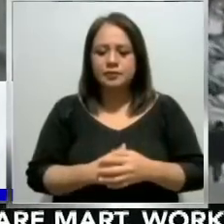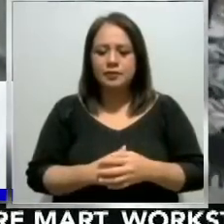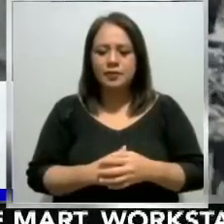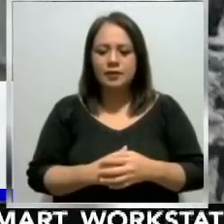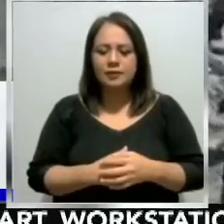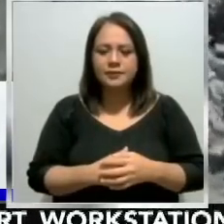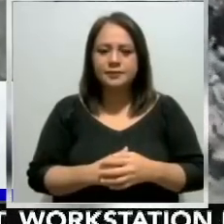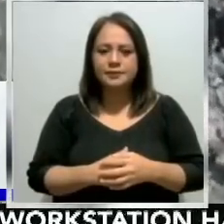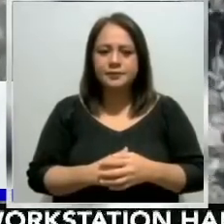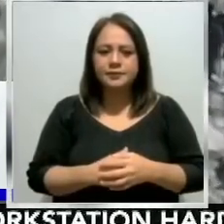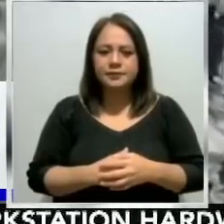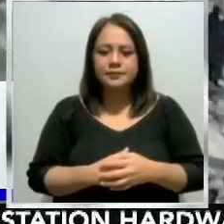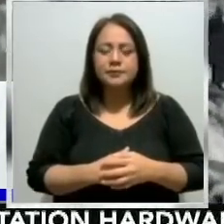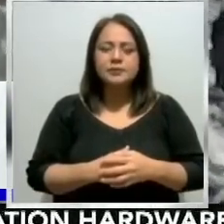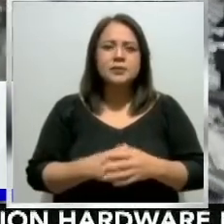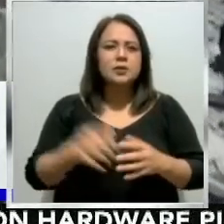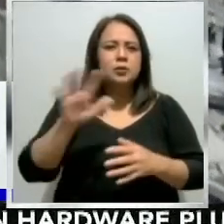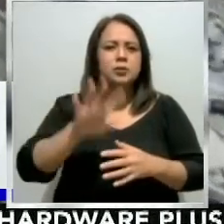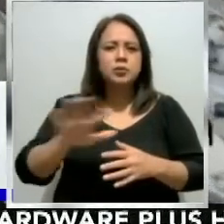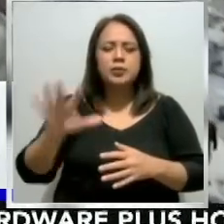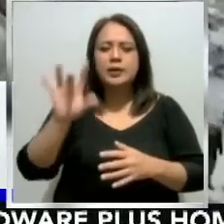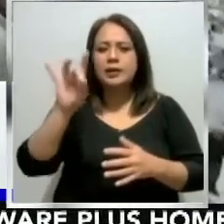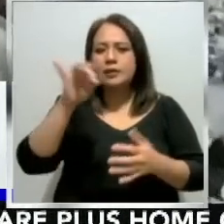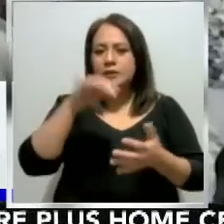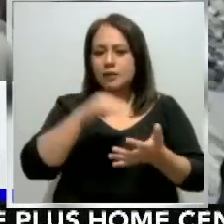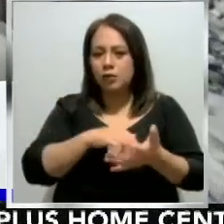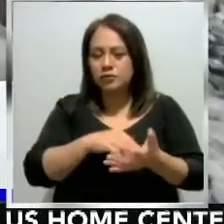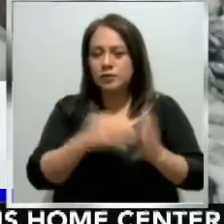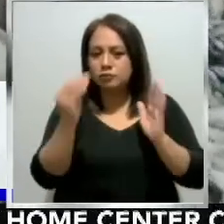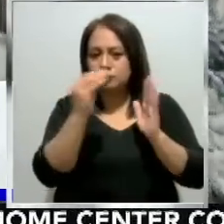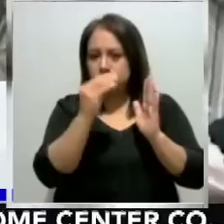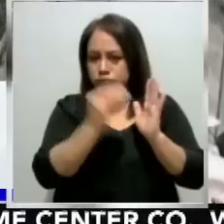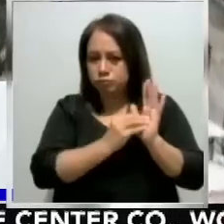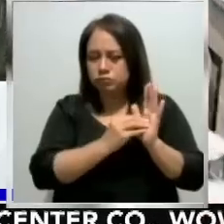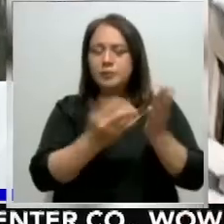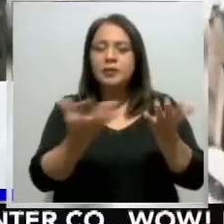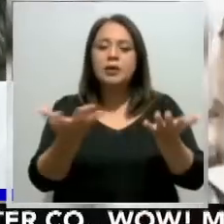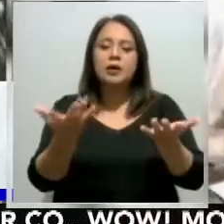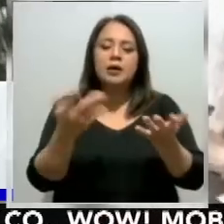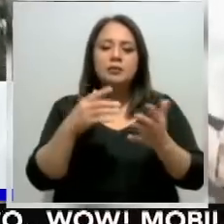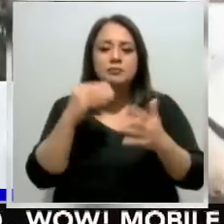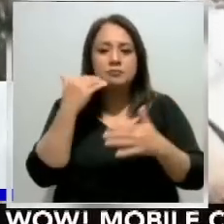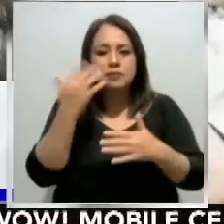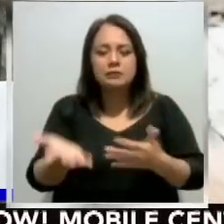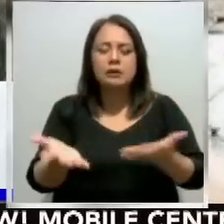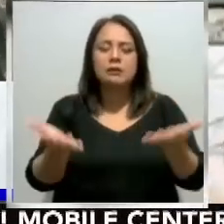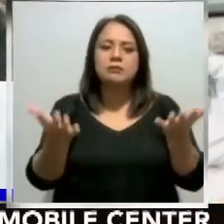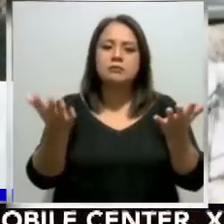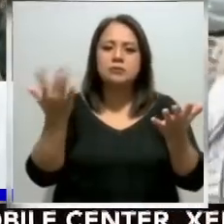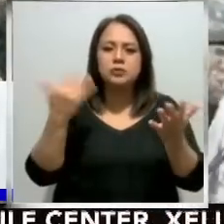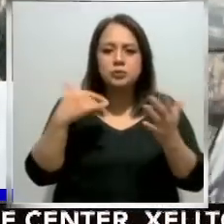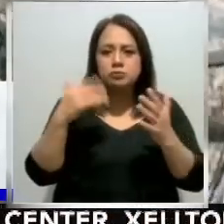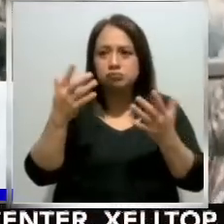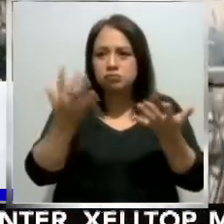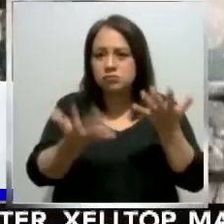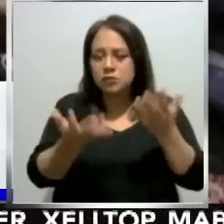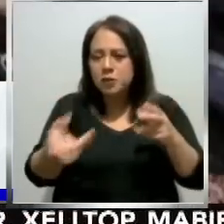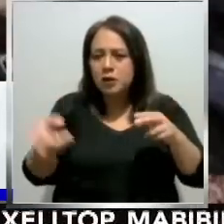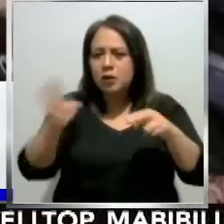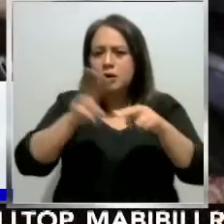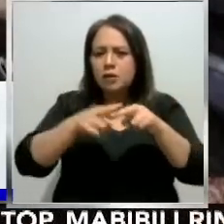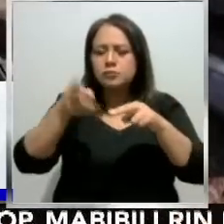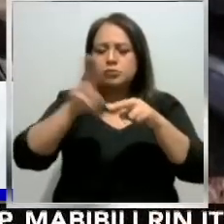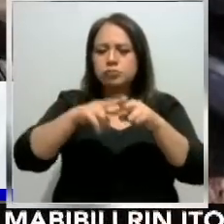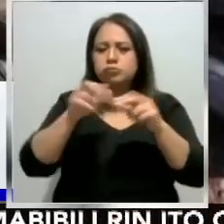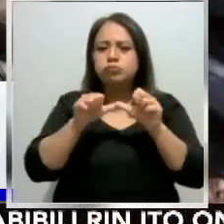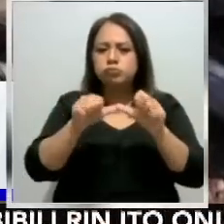Sa kabuuan, mahigit 8,000 na ang naitalang patay dahil sa pagtama ng lindol at pinangangambahang tumaas pa habang patuloy ang mga operasyon.